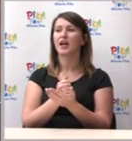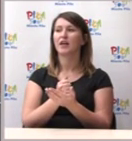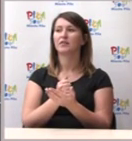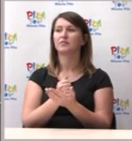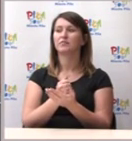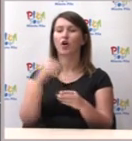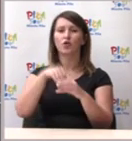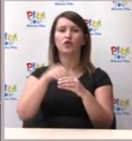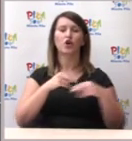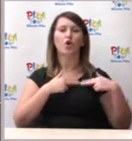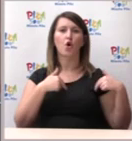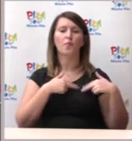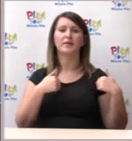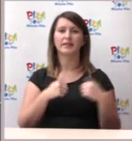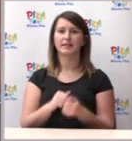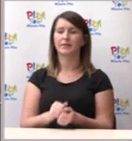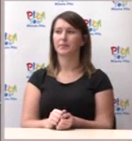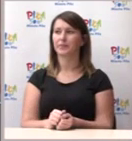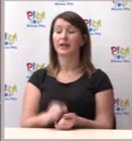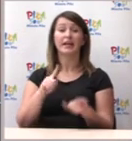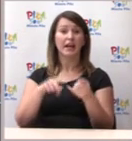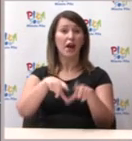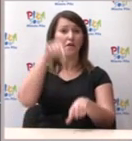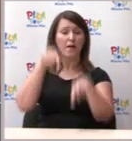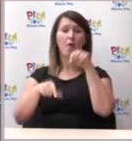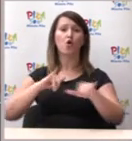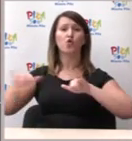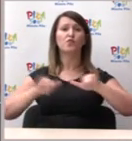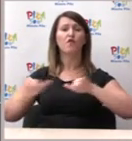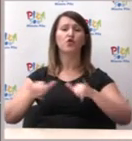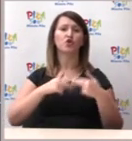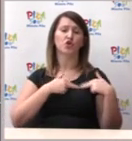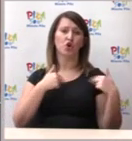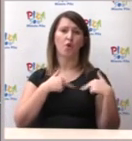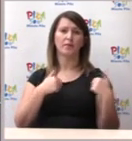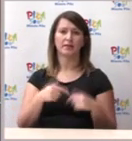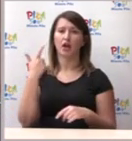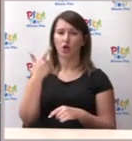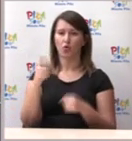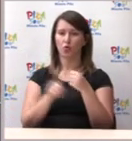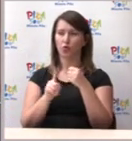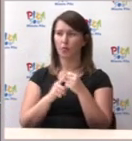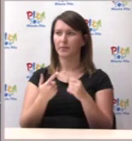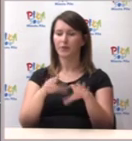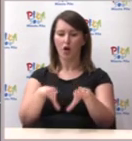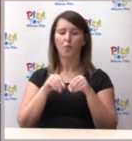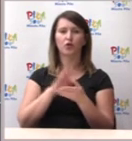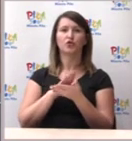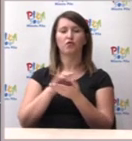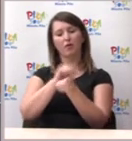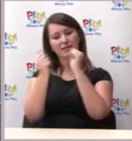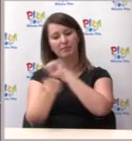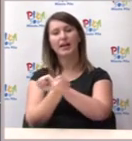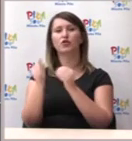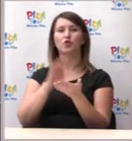Miasta Piły bez wyboru przewodniczących komisji. W W punkcie drugim Rada podjęła uchwałę zmieniającą uchwałę